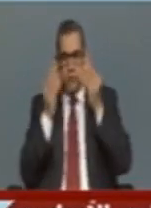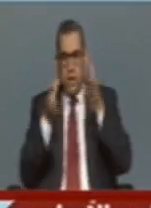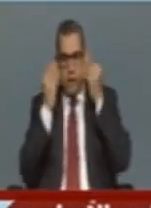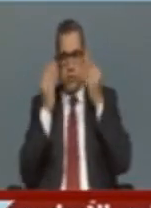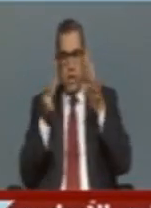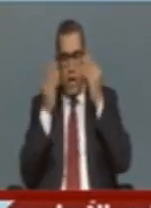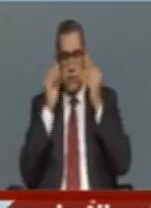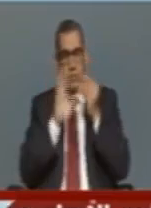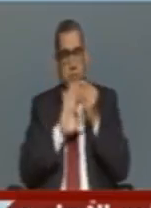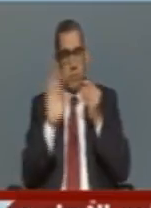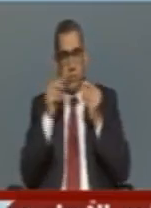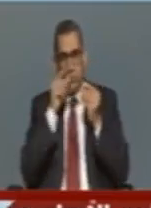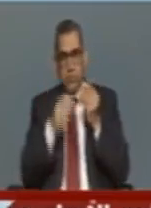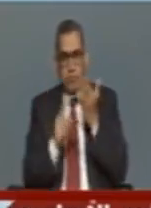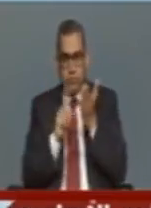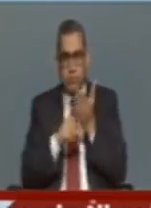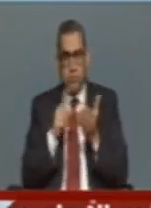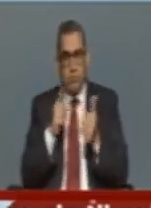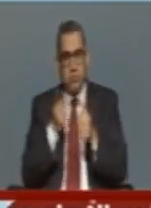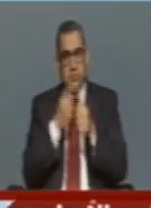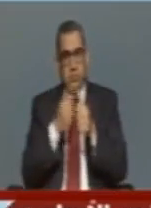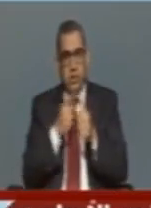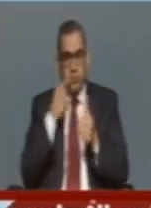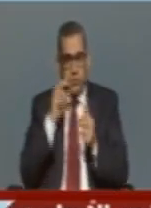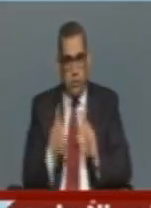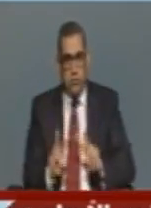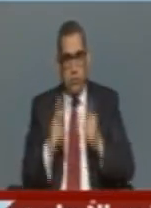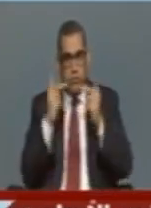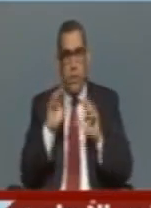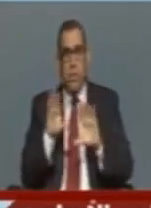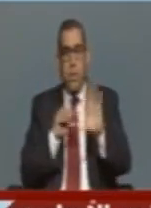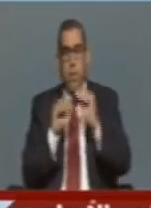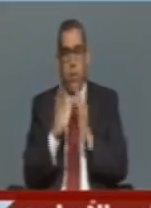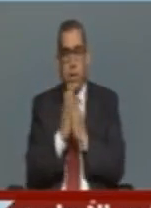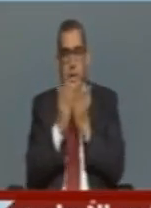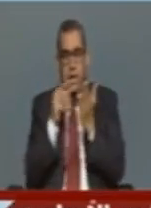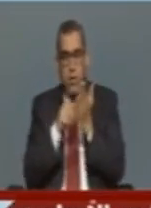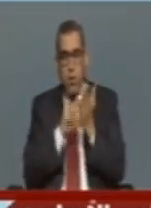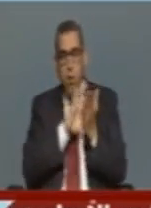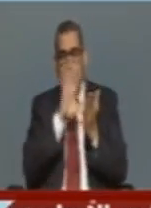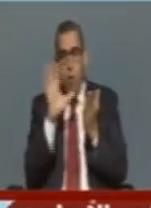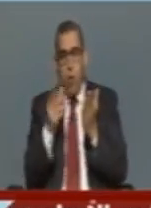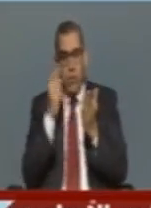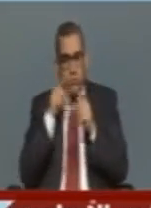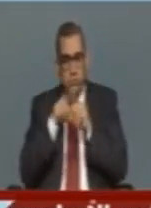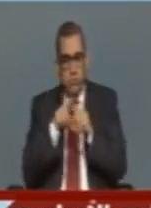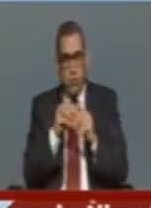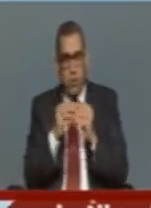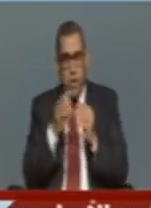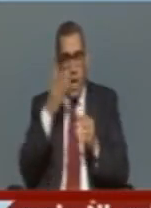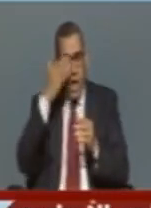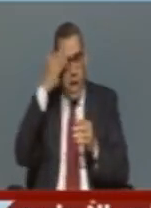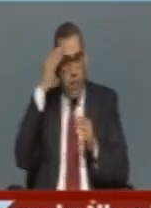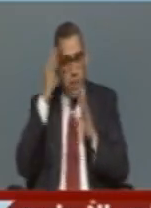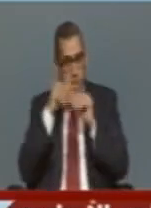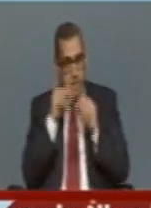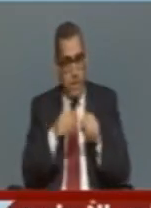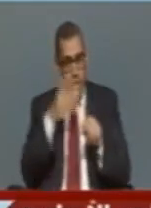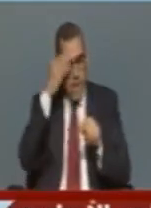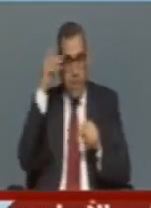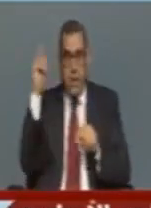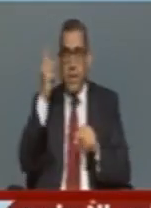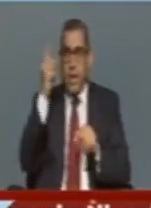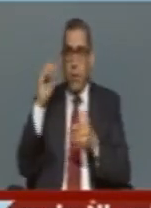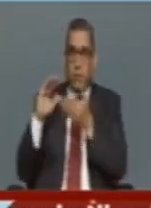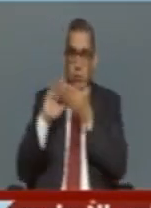فكان الحقيقة واحد من الحاجات إن احنا عملنا مجموعة من المناهج كلها وفق خبرات مصرية وخبرات دولية،